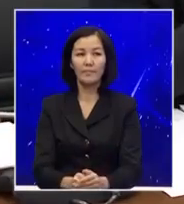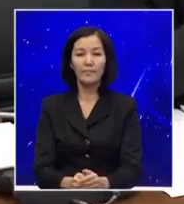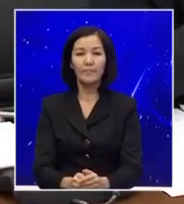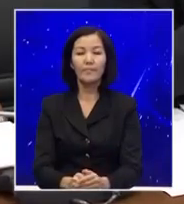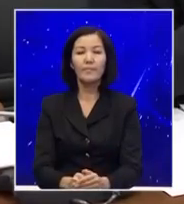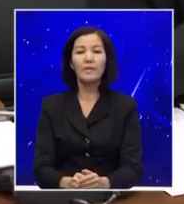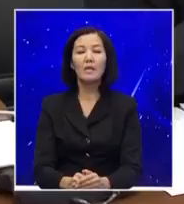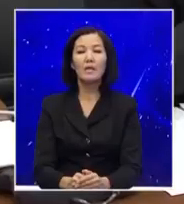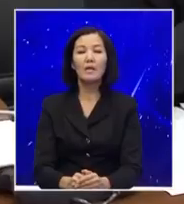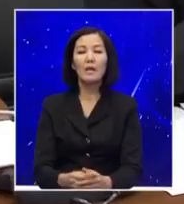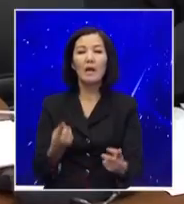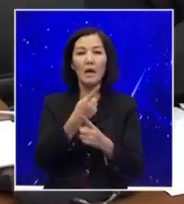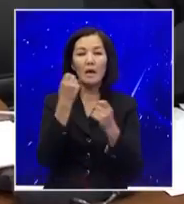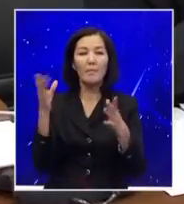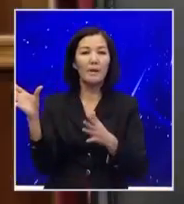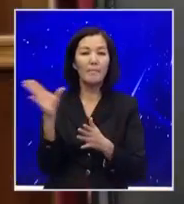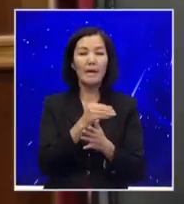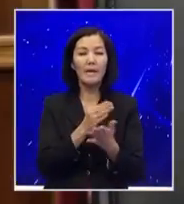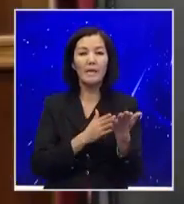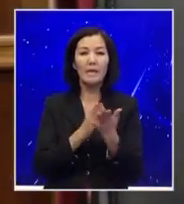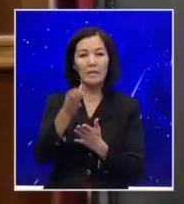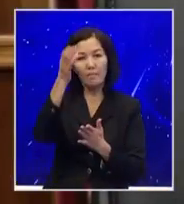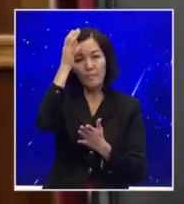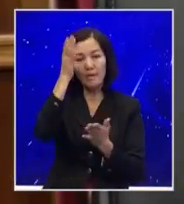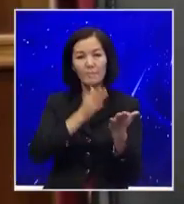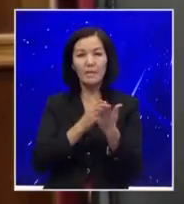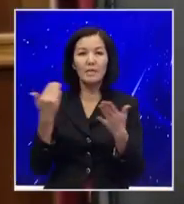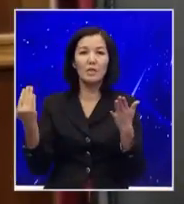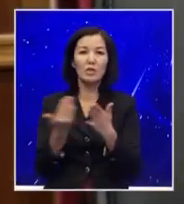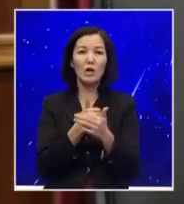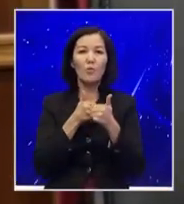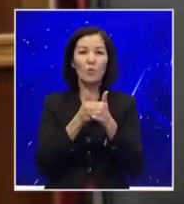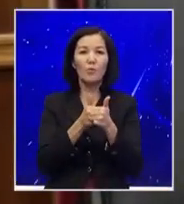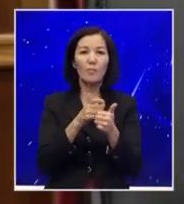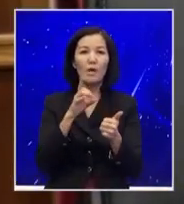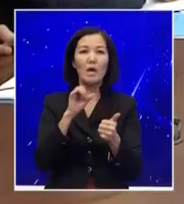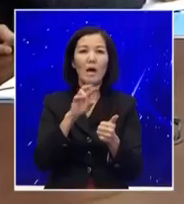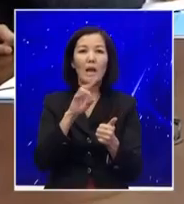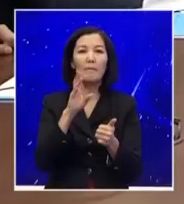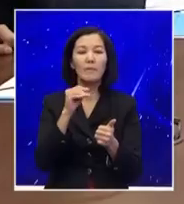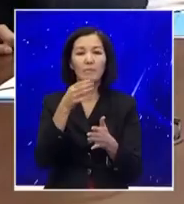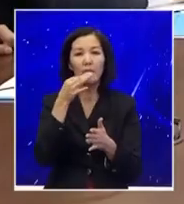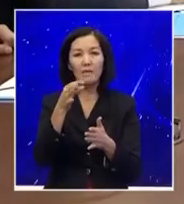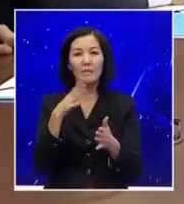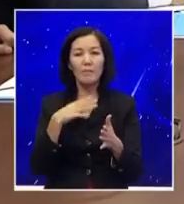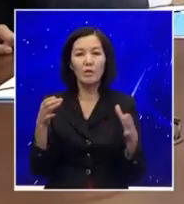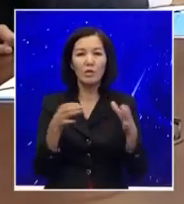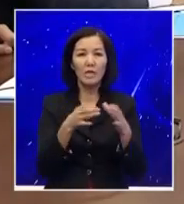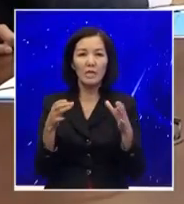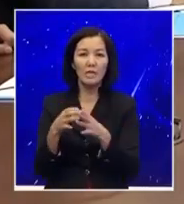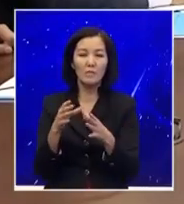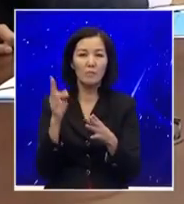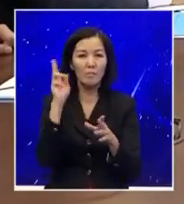аппарат жиынында ақпар алынбаған сала жоқ. Бірі білім саласы. Жаңа орынбасар Рустам Алпысбаев есеп берді. Штаттық